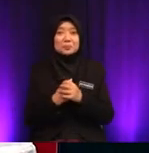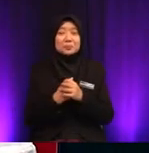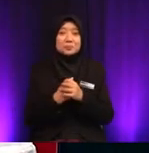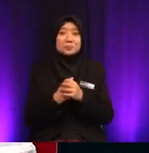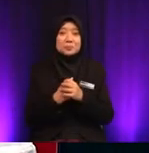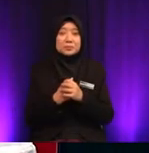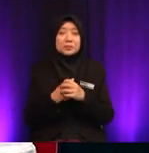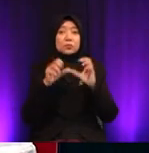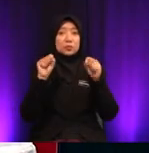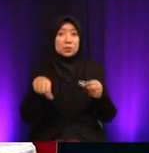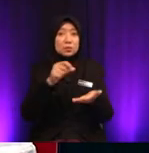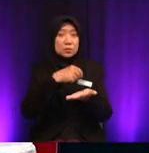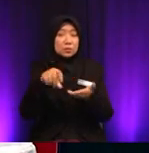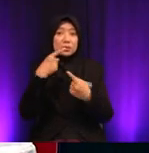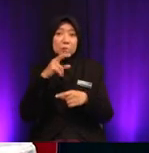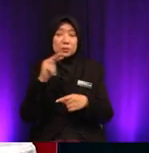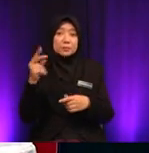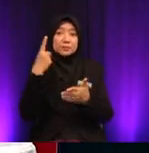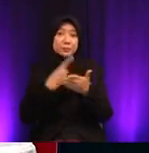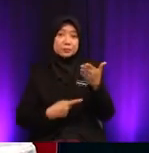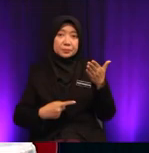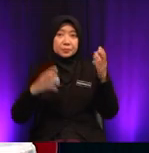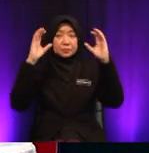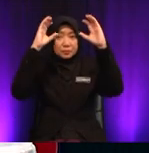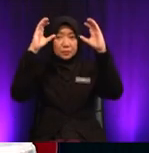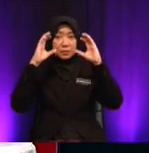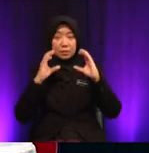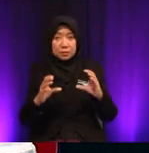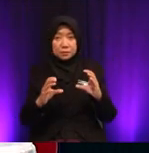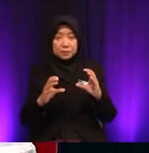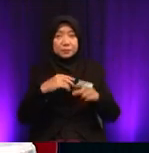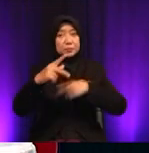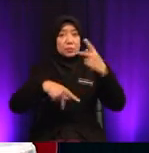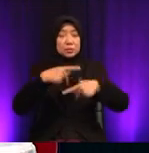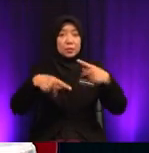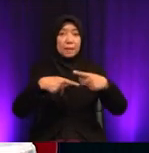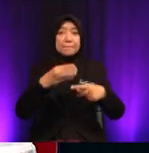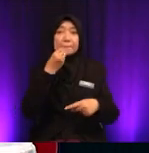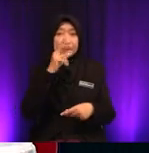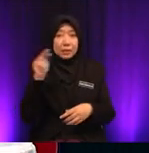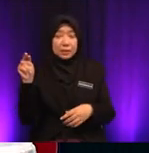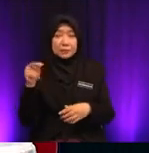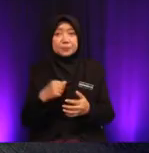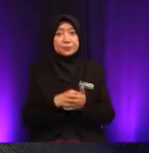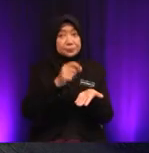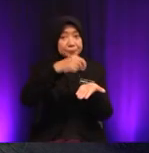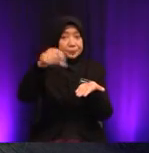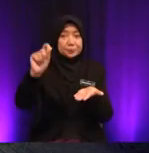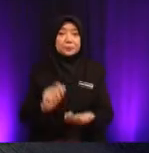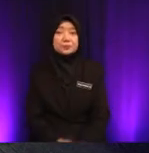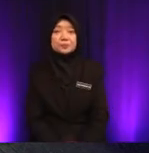Tuliskan jawaban Apakah kaidah teknologi populasi makanan yang digunakan Oke boleh tulis